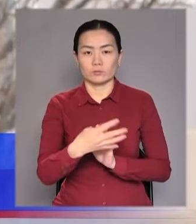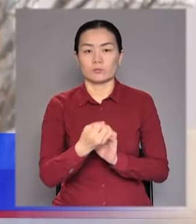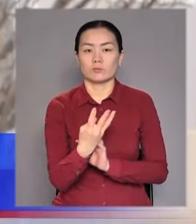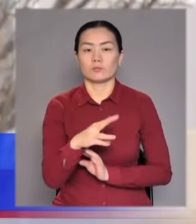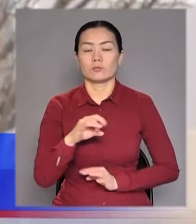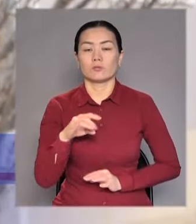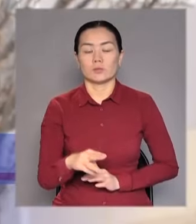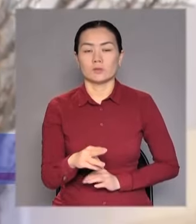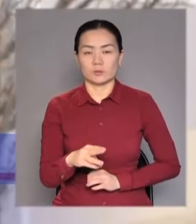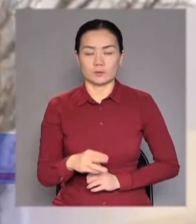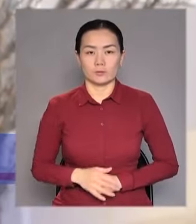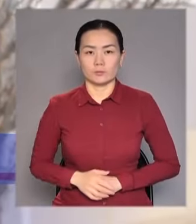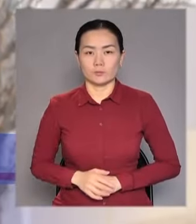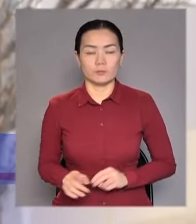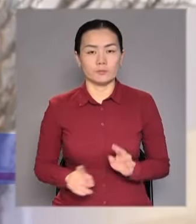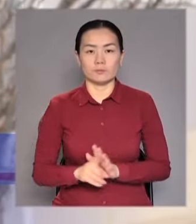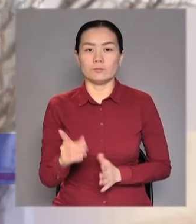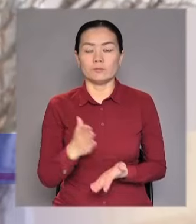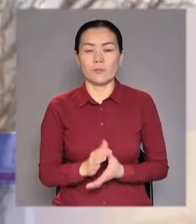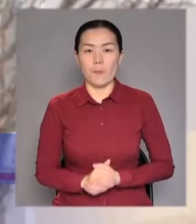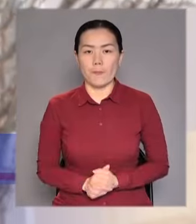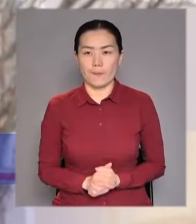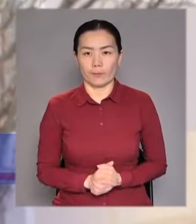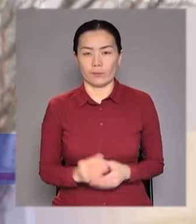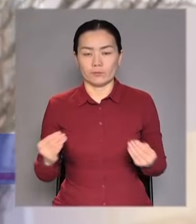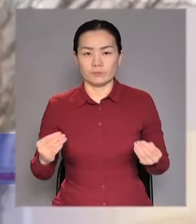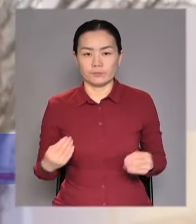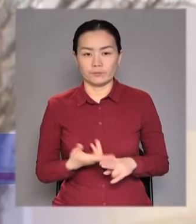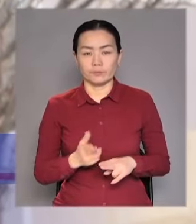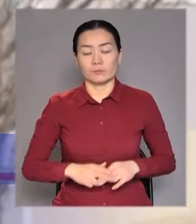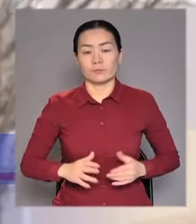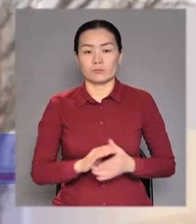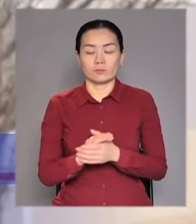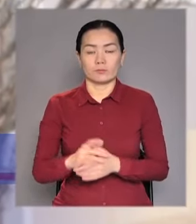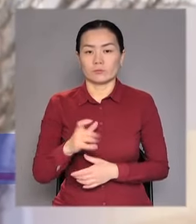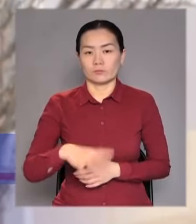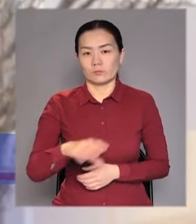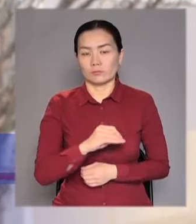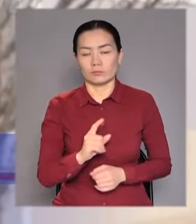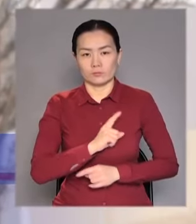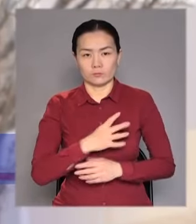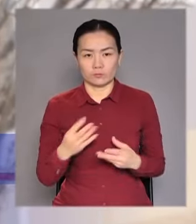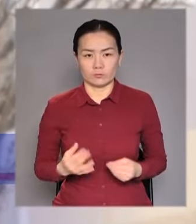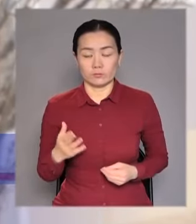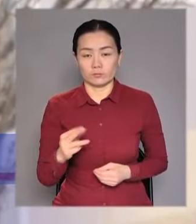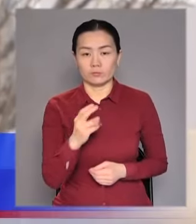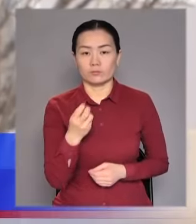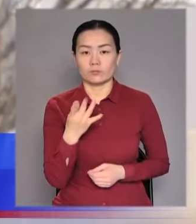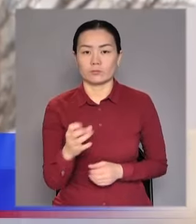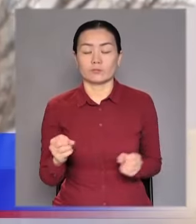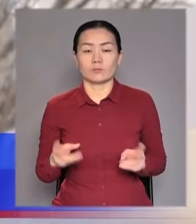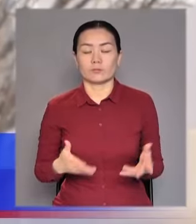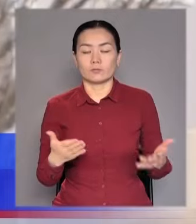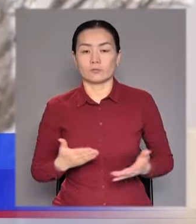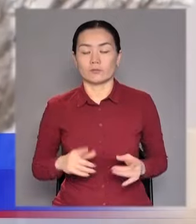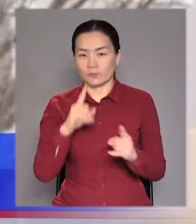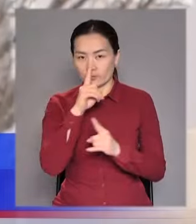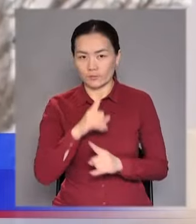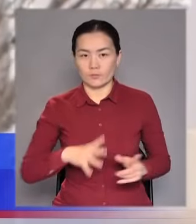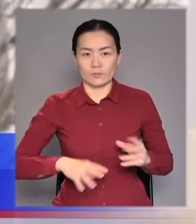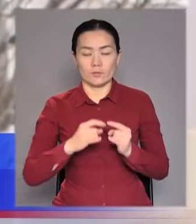14-ci Nauruz Taŋşabağı bilini bastağandan da qartı bar üyler erte uyanıp körsüp kelet adamdardı kutıp oturadı. Körsüge eşkim arnayı